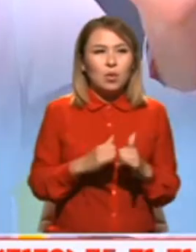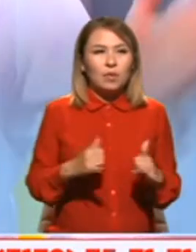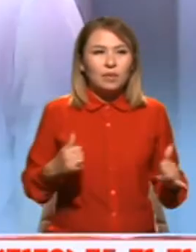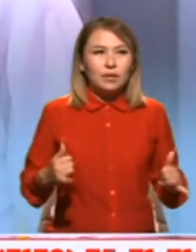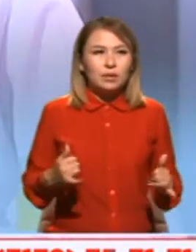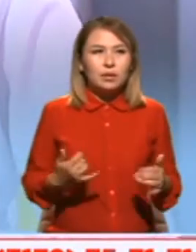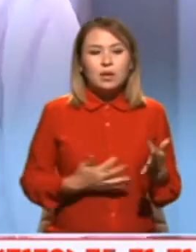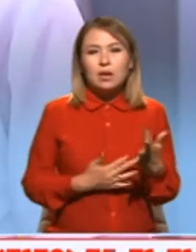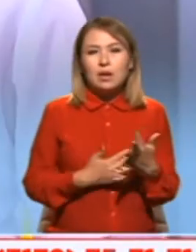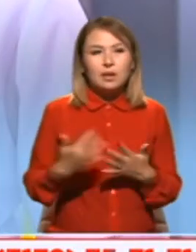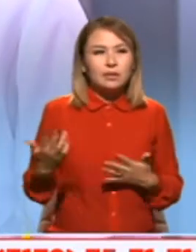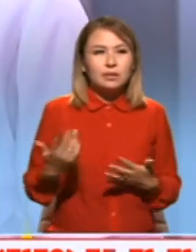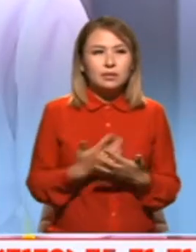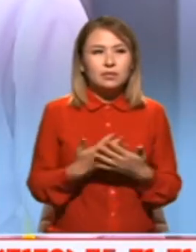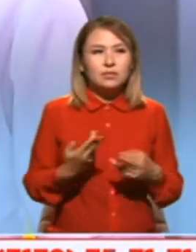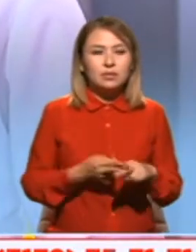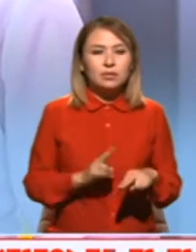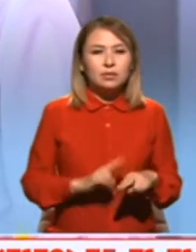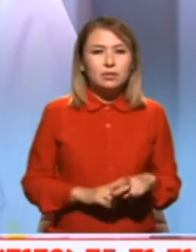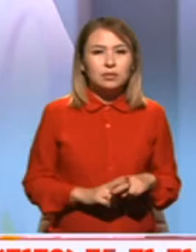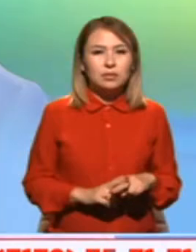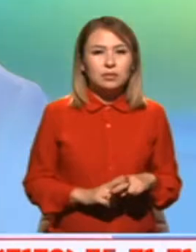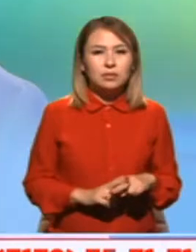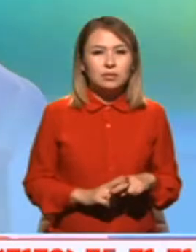жаңағы әртүрлі қысымға сәйкес